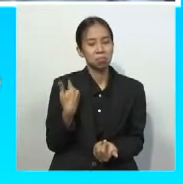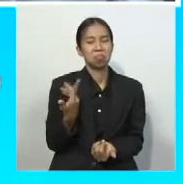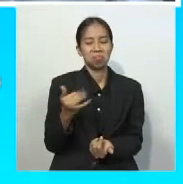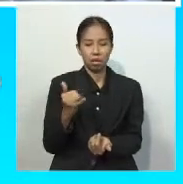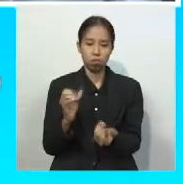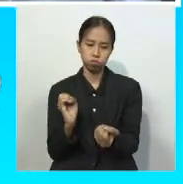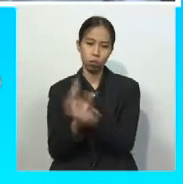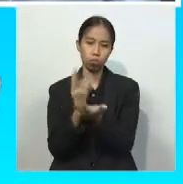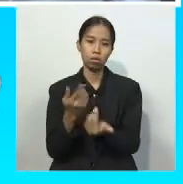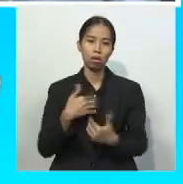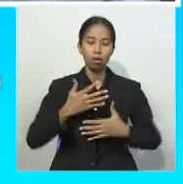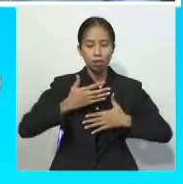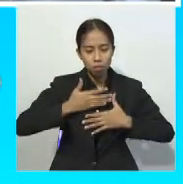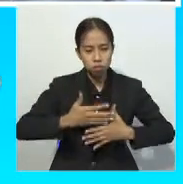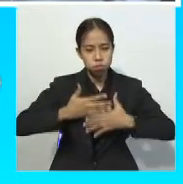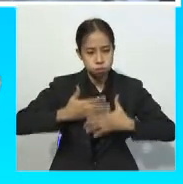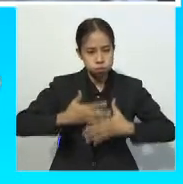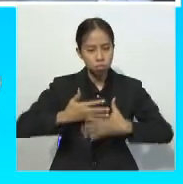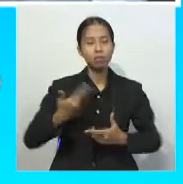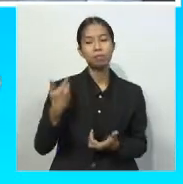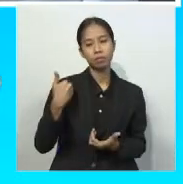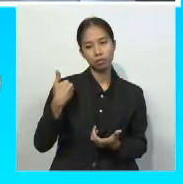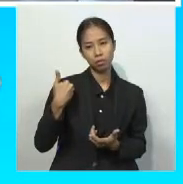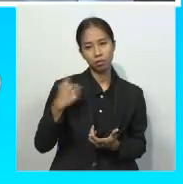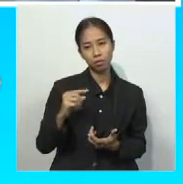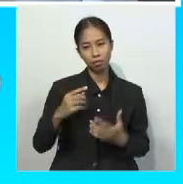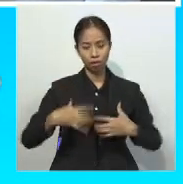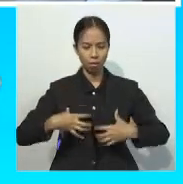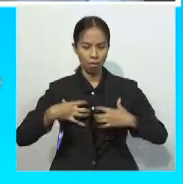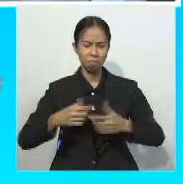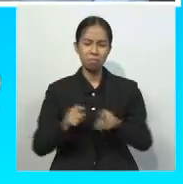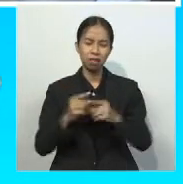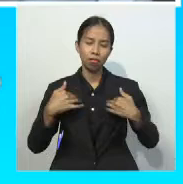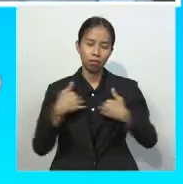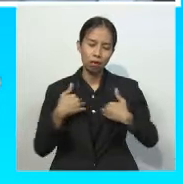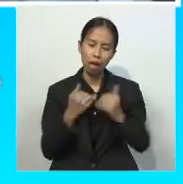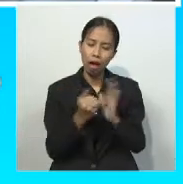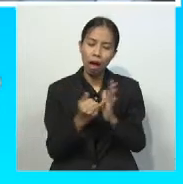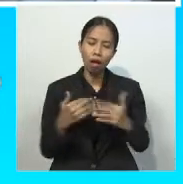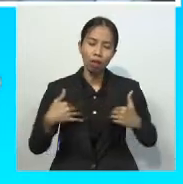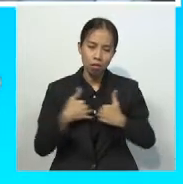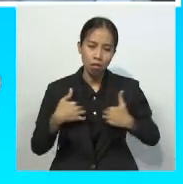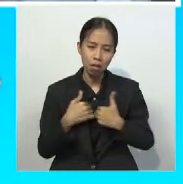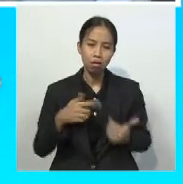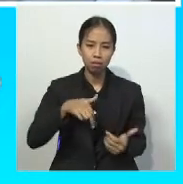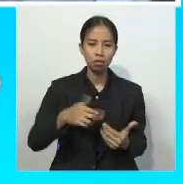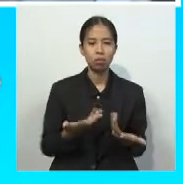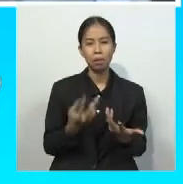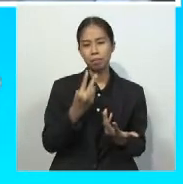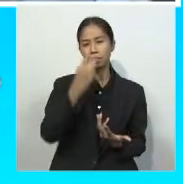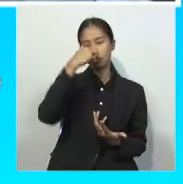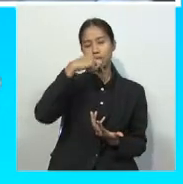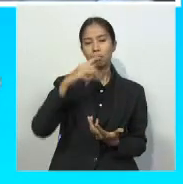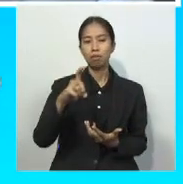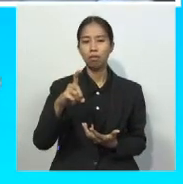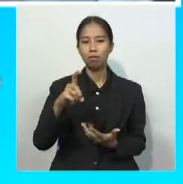ได้เช่นในกลุ่มที่เป็นโรคหอบหืดหอบหืดก็จะรุนแรงขึ้นถุงลมพองก็จะเหนื่อยมากขึ้นหรือช่องทางเดินหายใจอุดตันเห